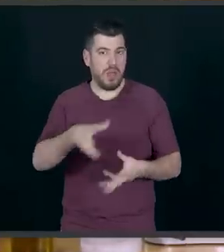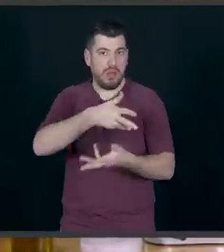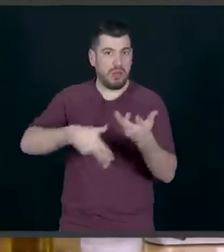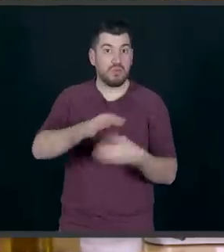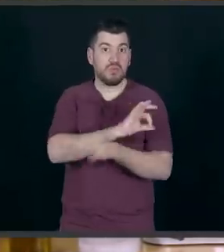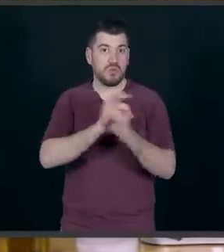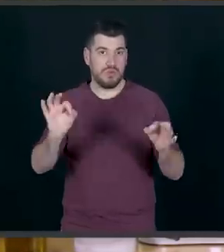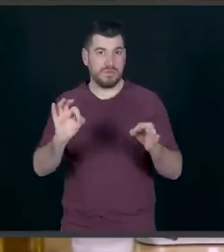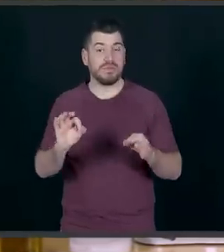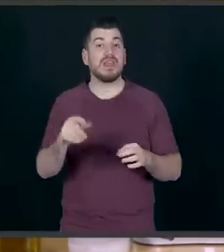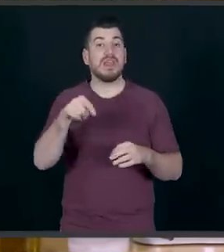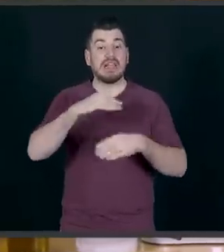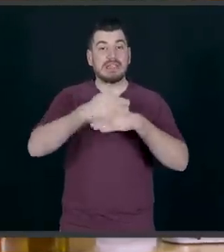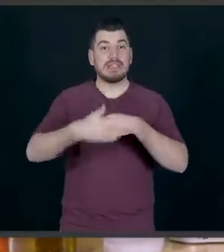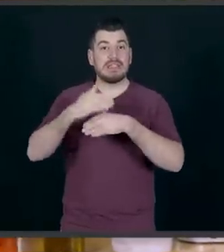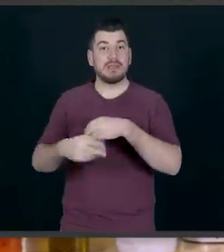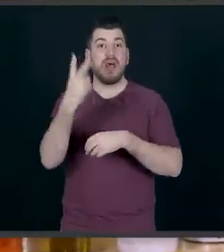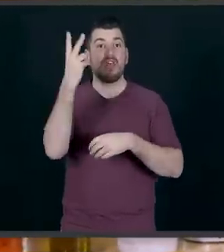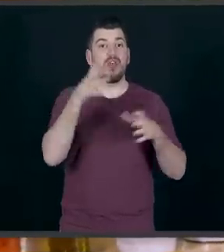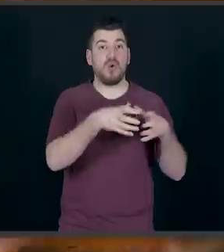Ξύσμα από 2 πορτοκάλια.